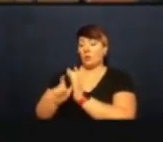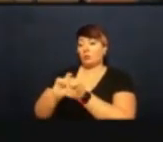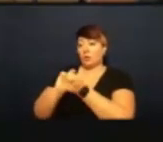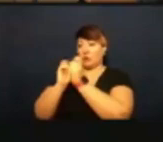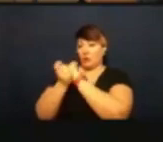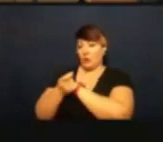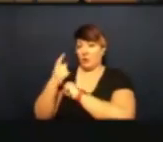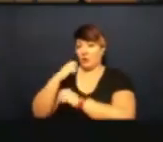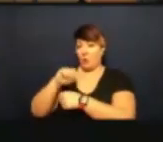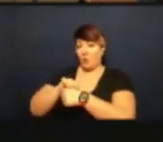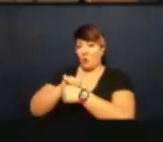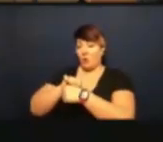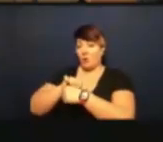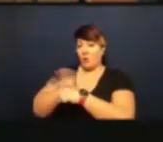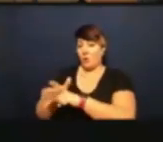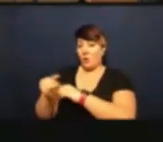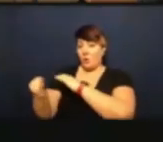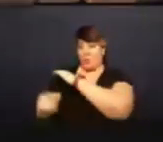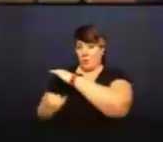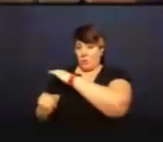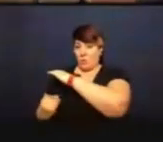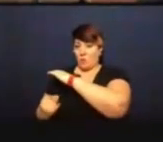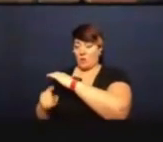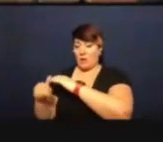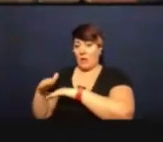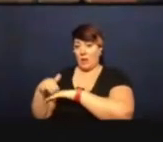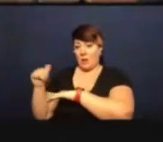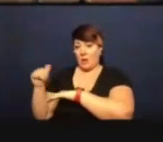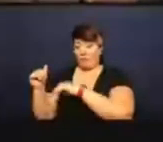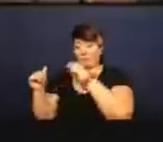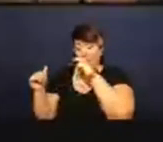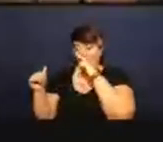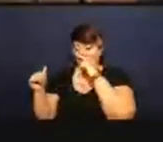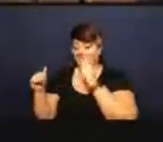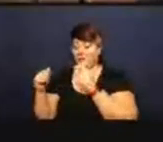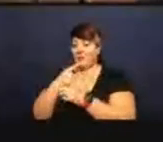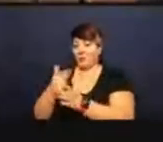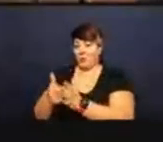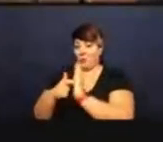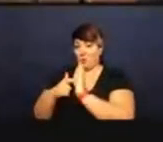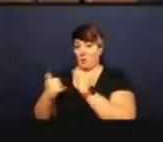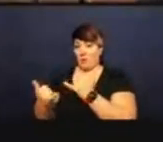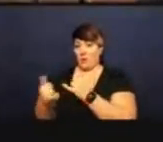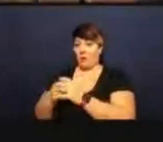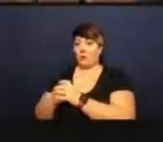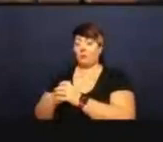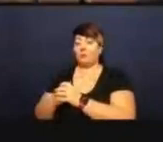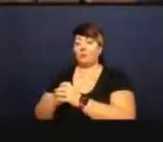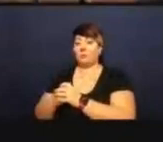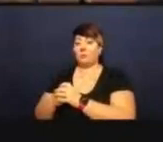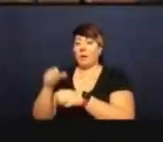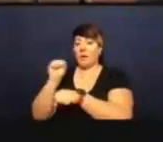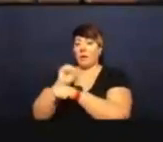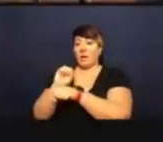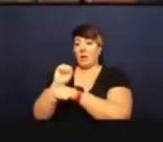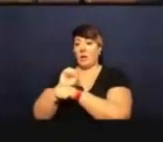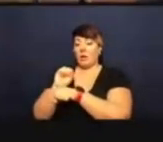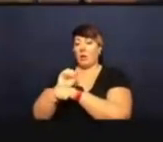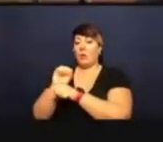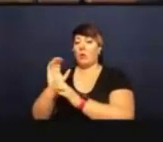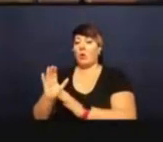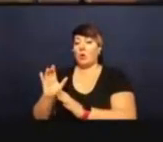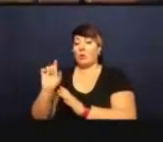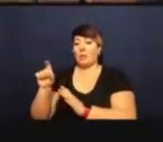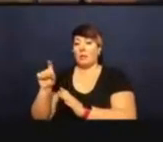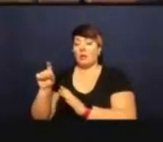Na tumeona kuwa baadhi ya wabunge wameweza kubadilisha sheria zinazohusiana na hali